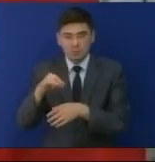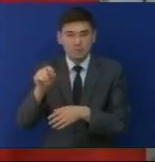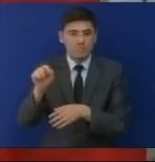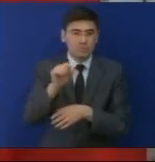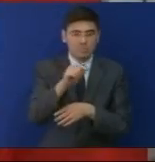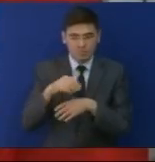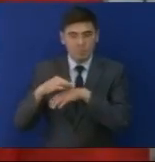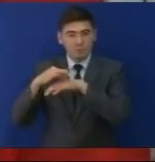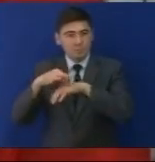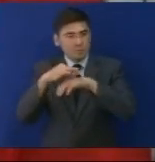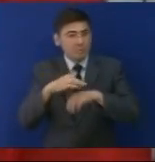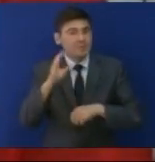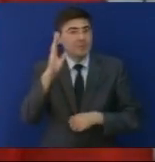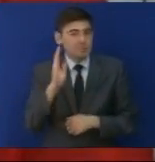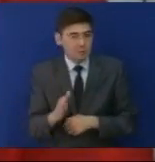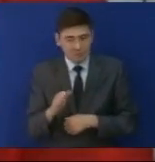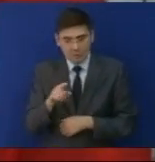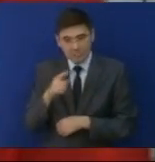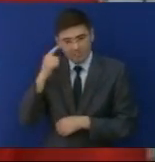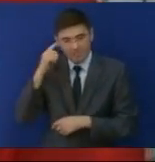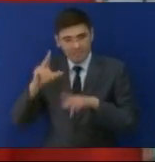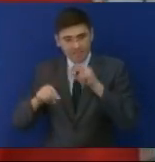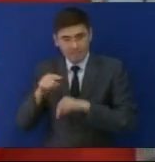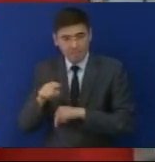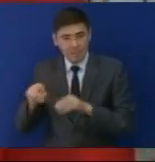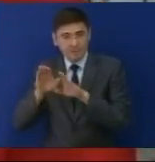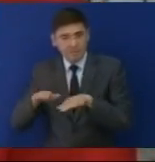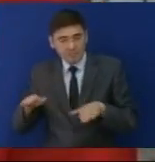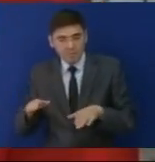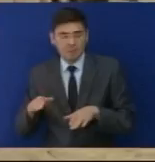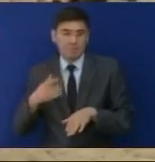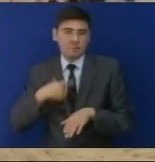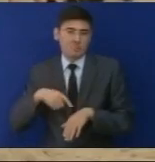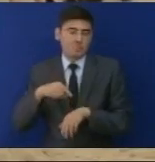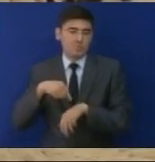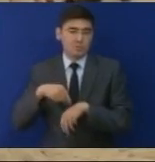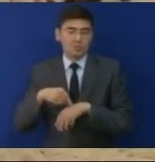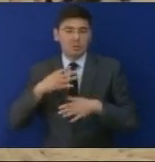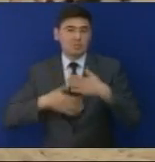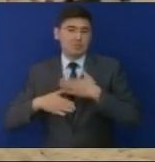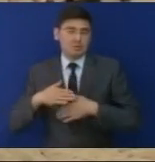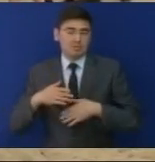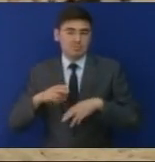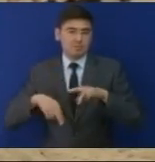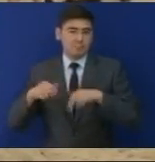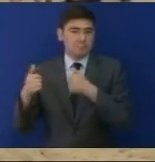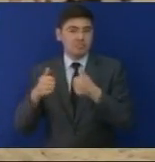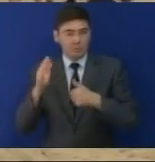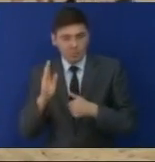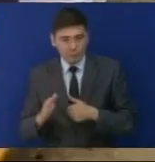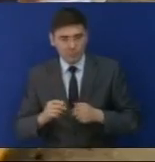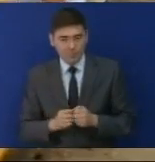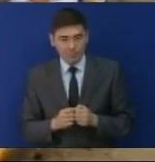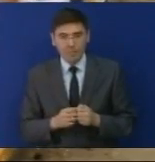я думаю, что дети получат удовольствие от пребывания в нашем городе. К слову, в этом году помимо трех загородных